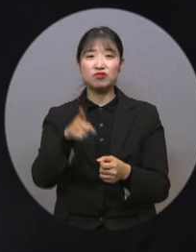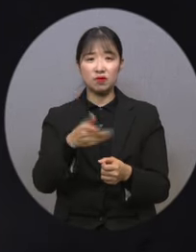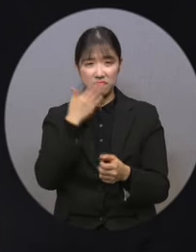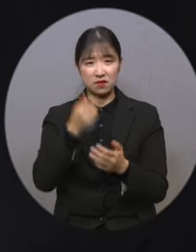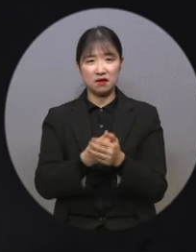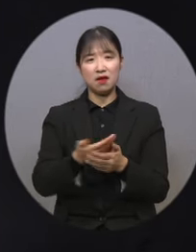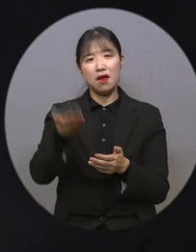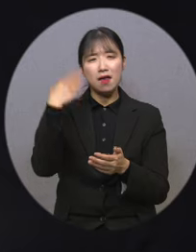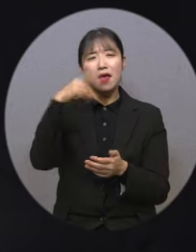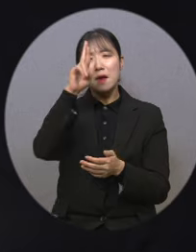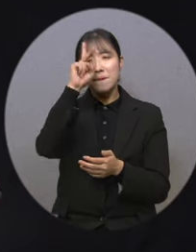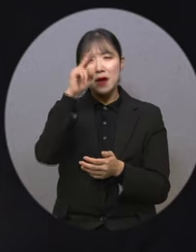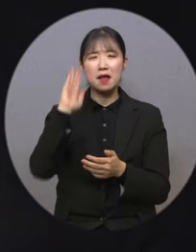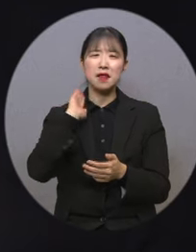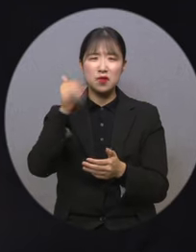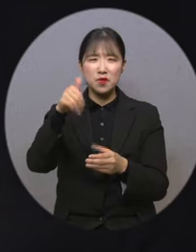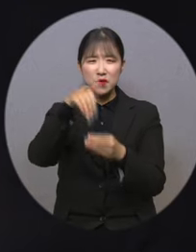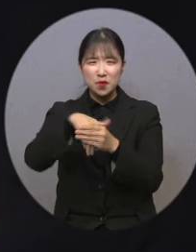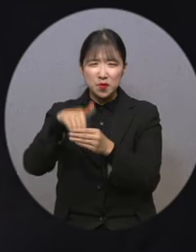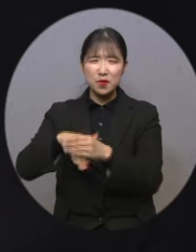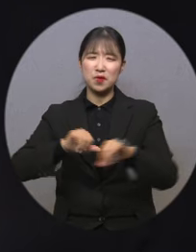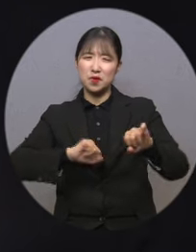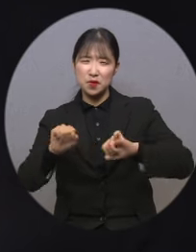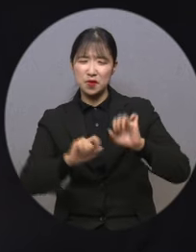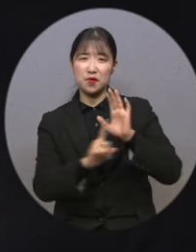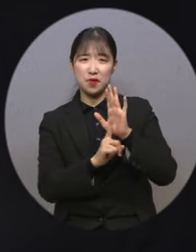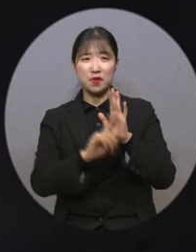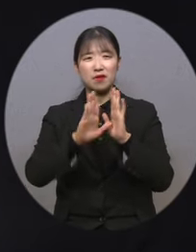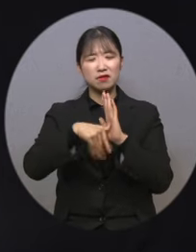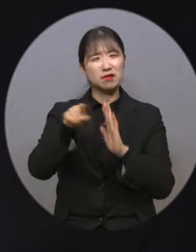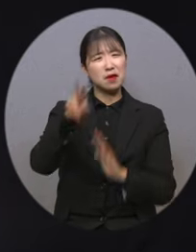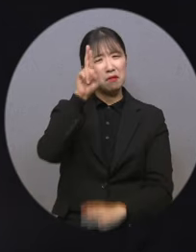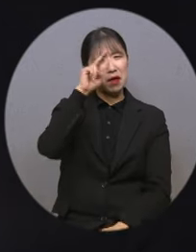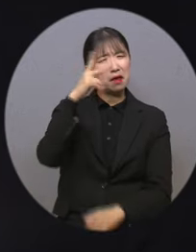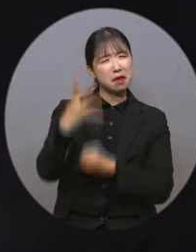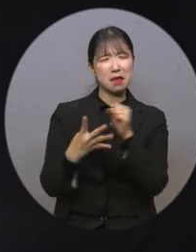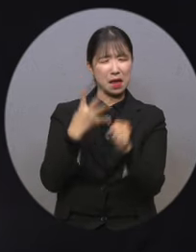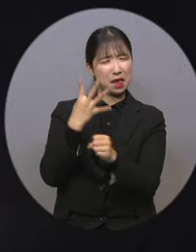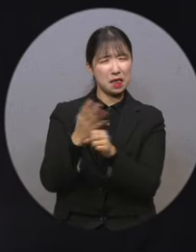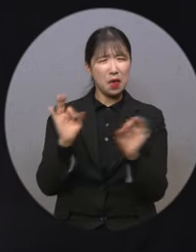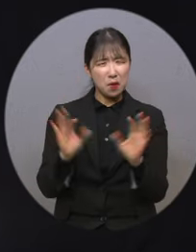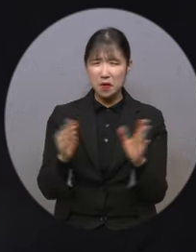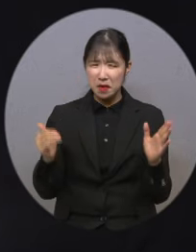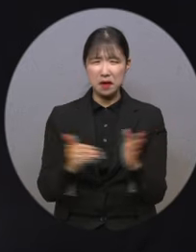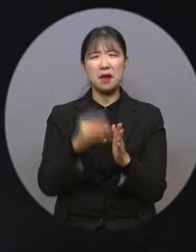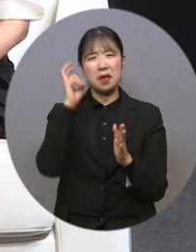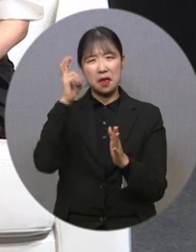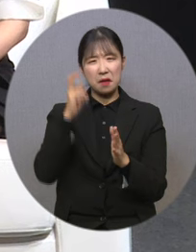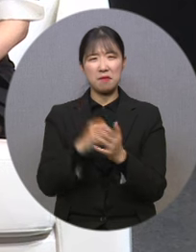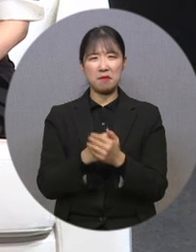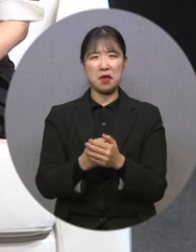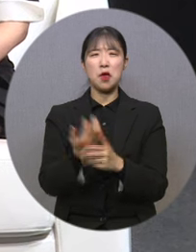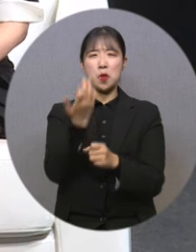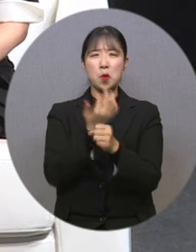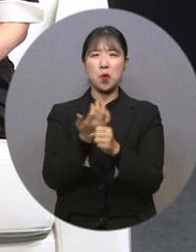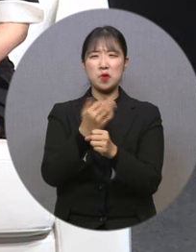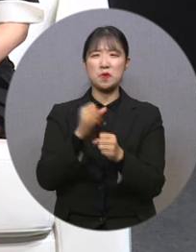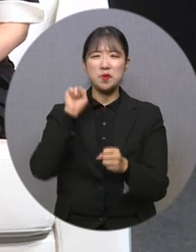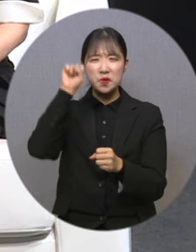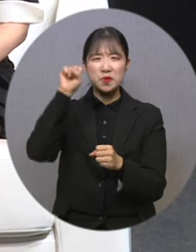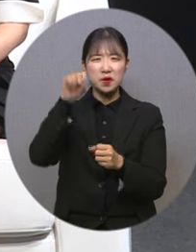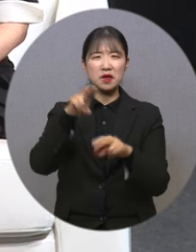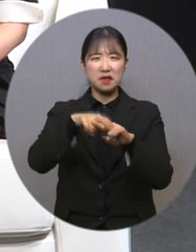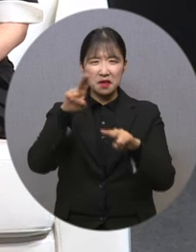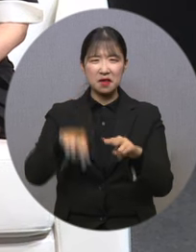박근혜 대통령이 나와서 한참 선거운동할 때 어머 박근혜 4년밖에 못 간다. 촛불시 일어나서 탄핵된다. 국회 가서